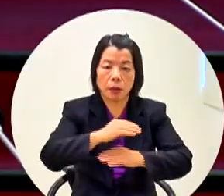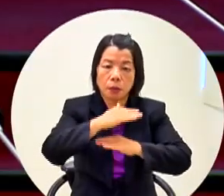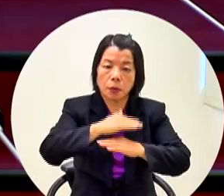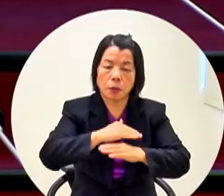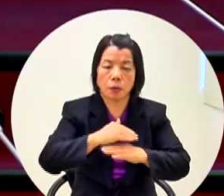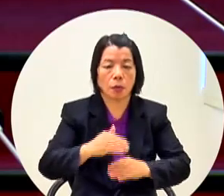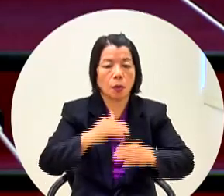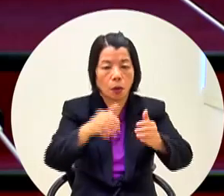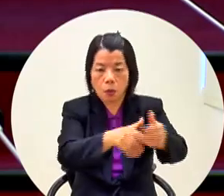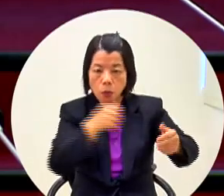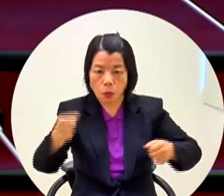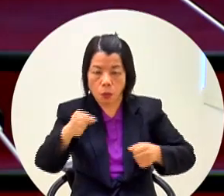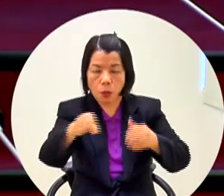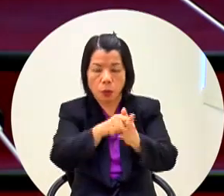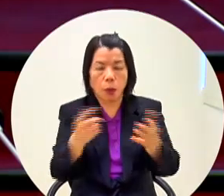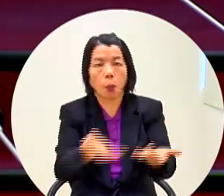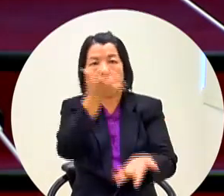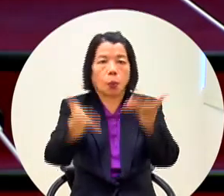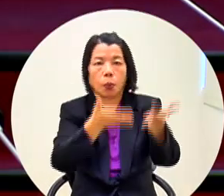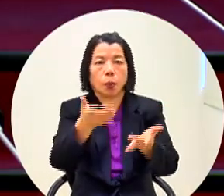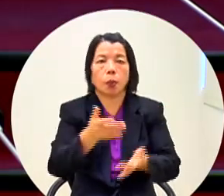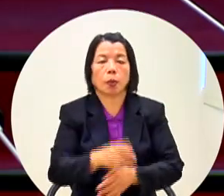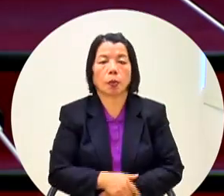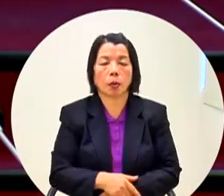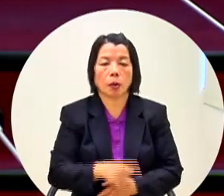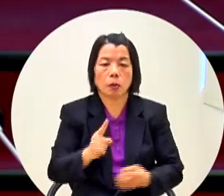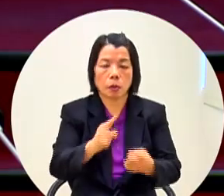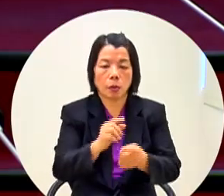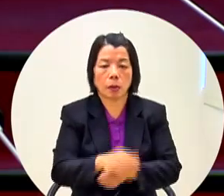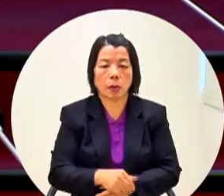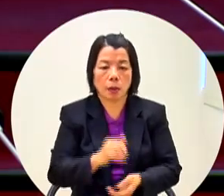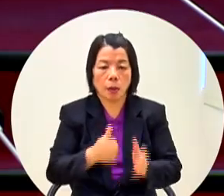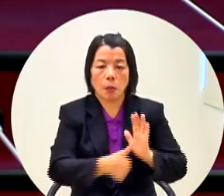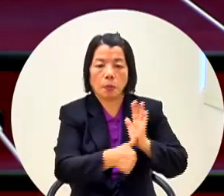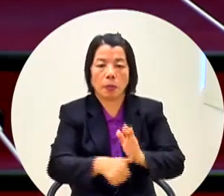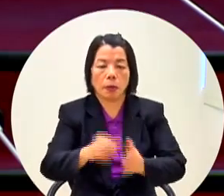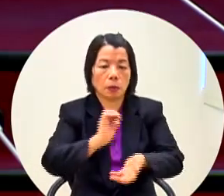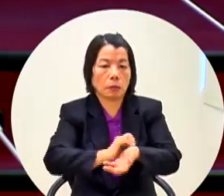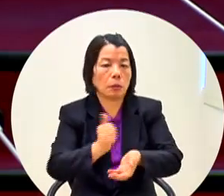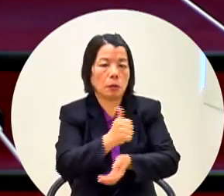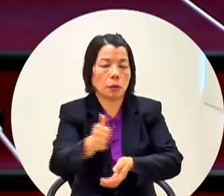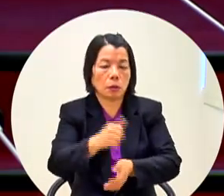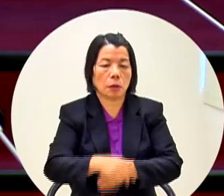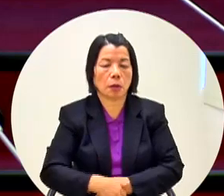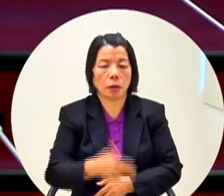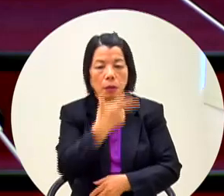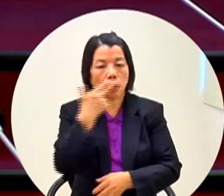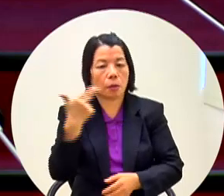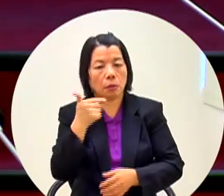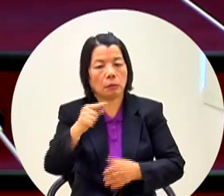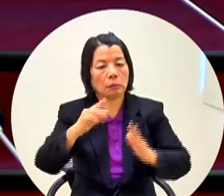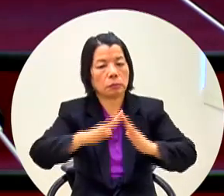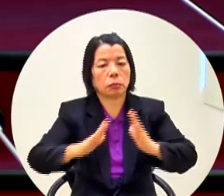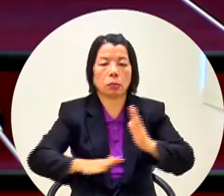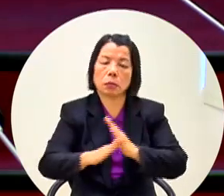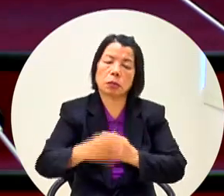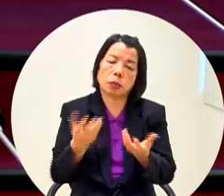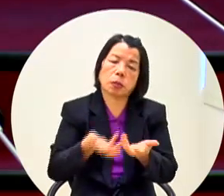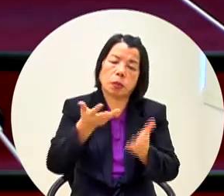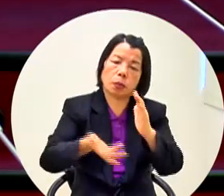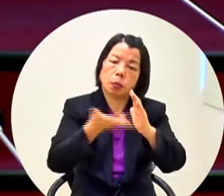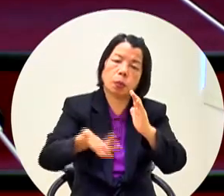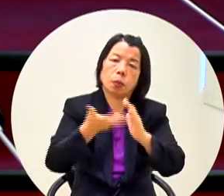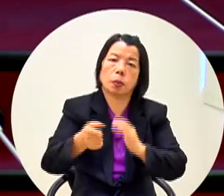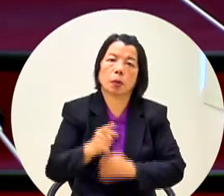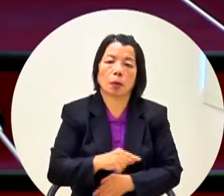们啊民意哈赖院长的啊一个家属的火灾。以及我们刚刚